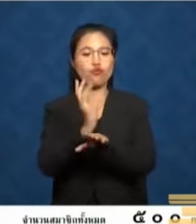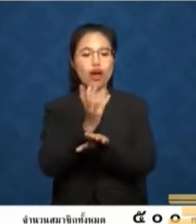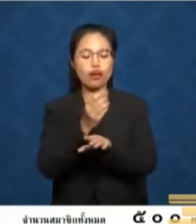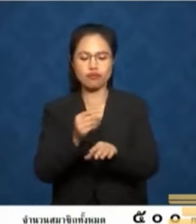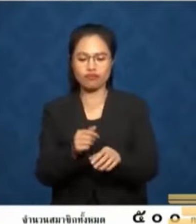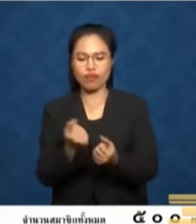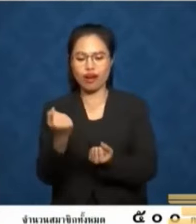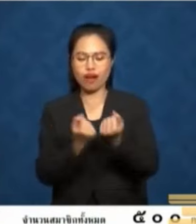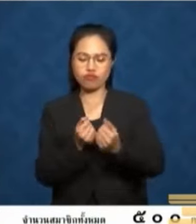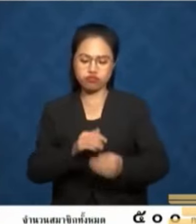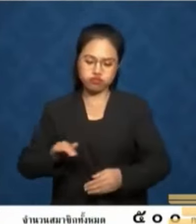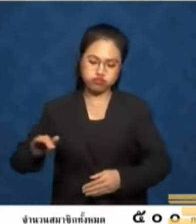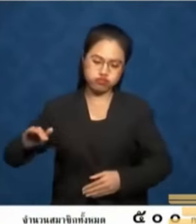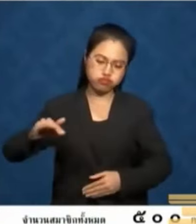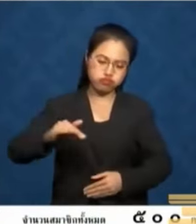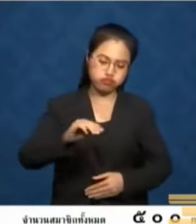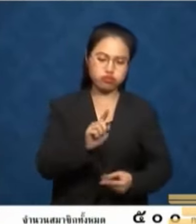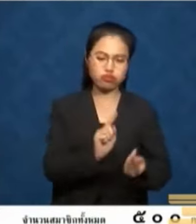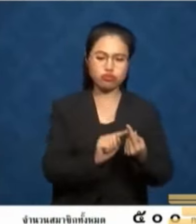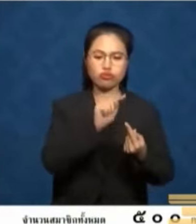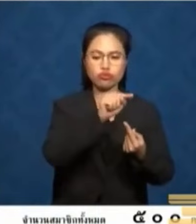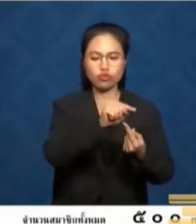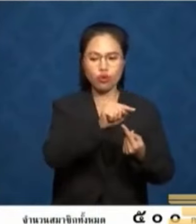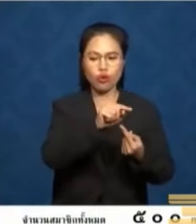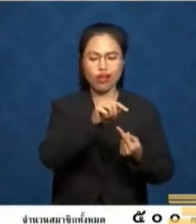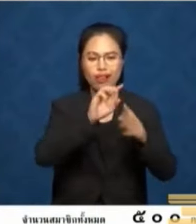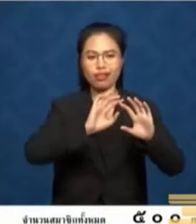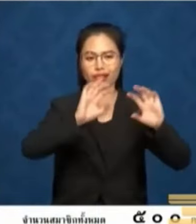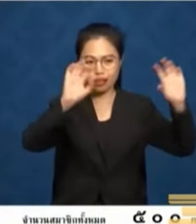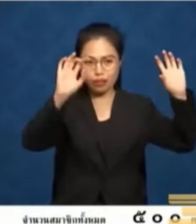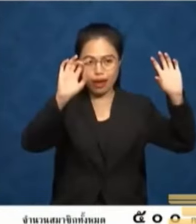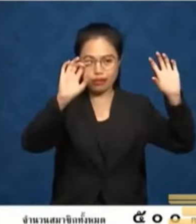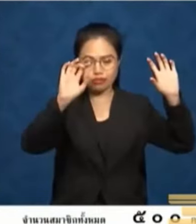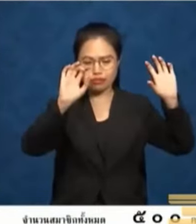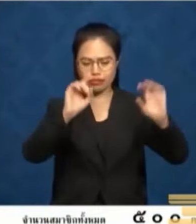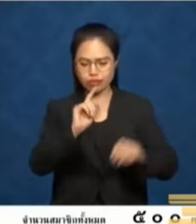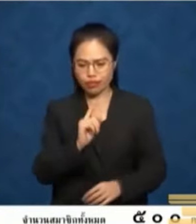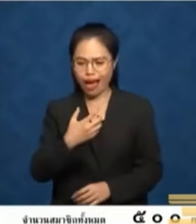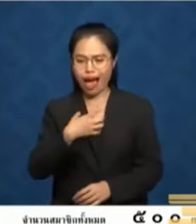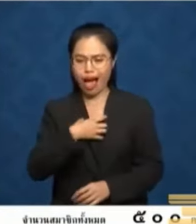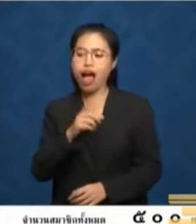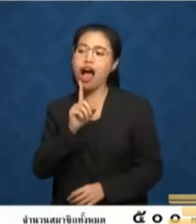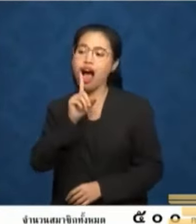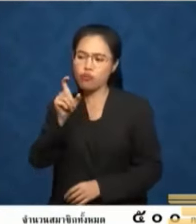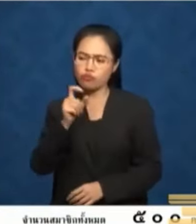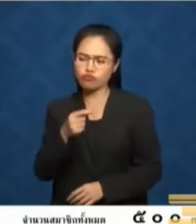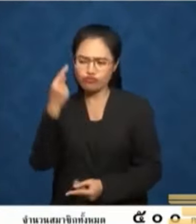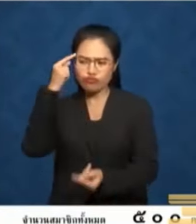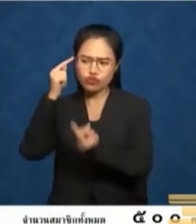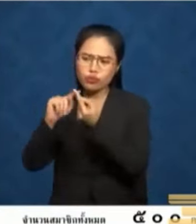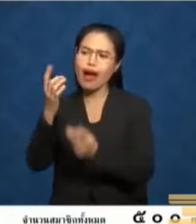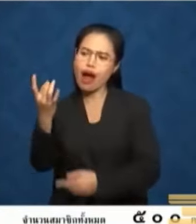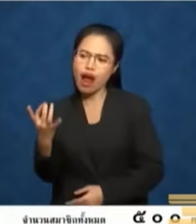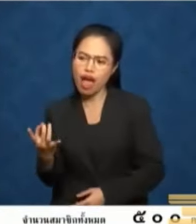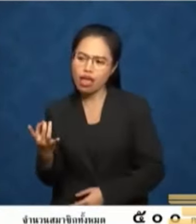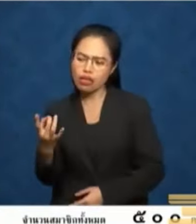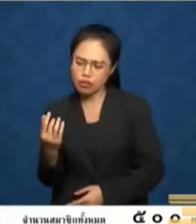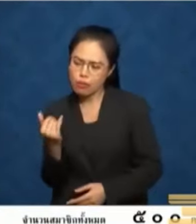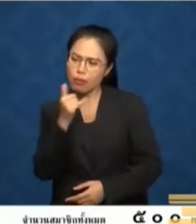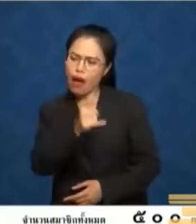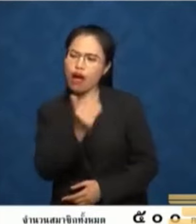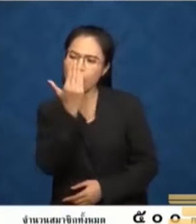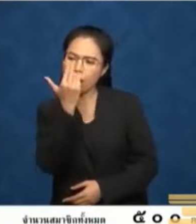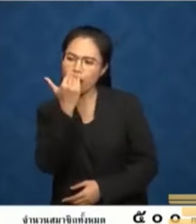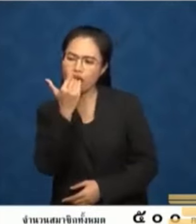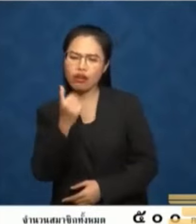ทำเนียบแล้วไปตสอบถามเนี่ยผมอยากทราบเจตนาแล้วหวนกลับมาอีกทั้งๆที่ผม